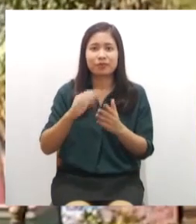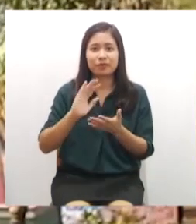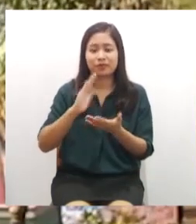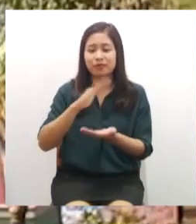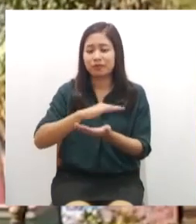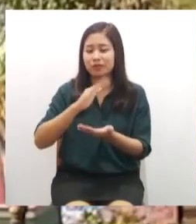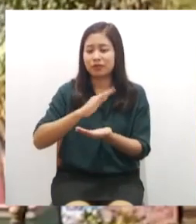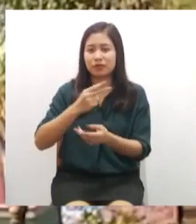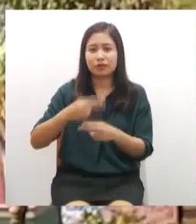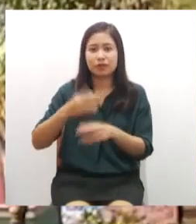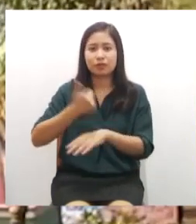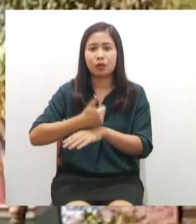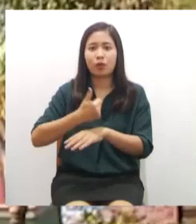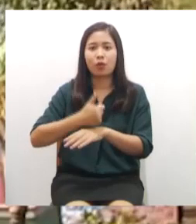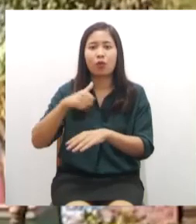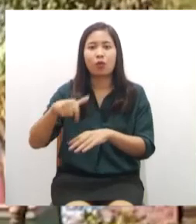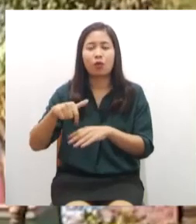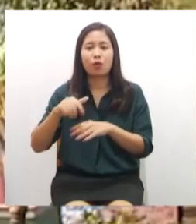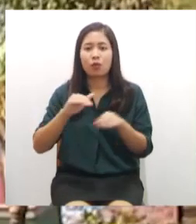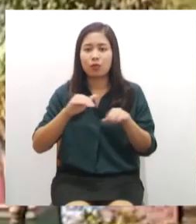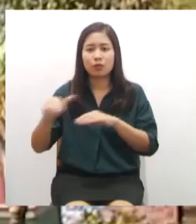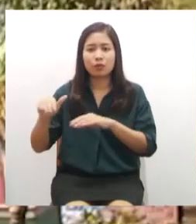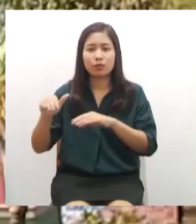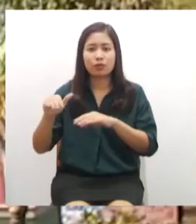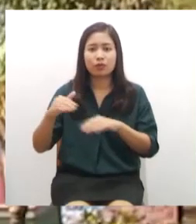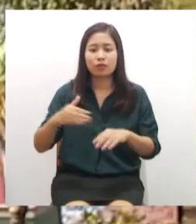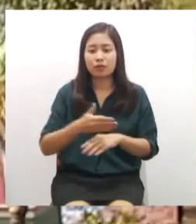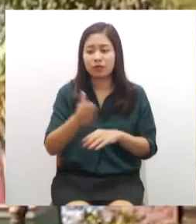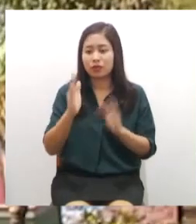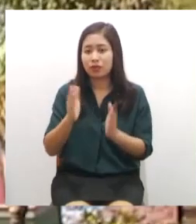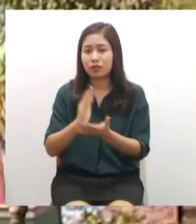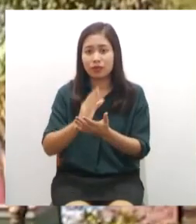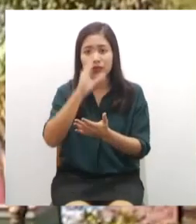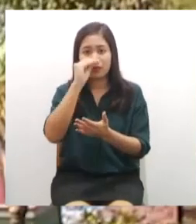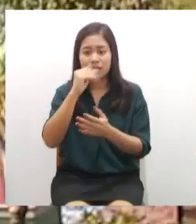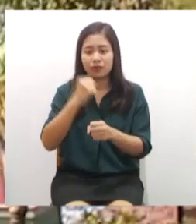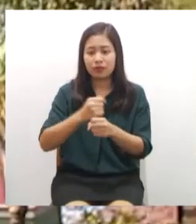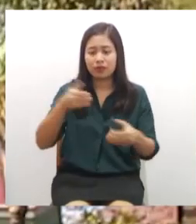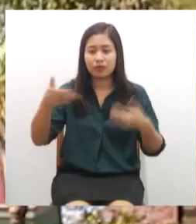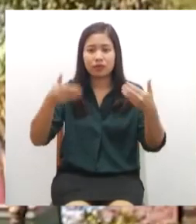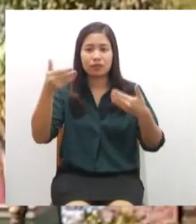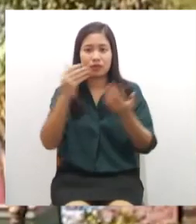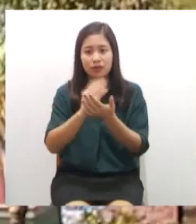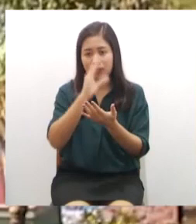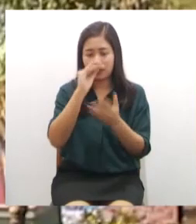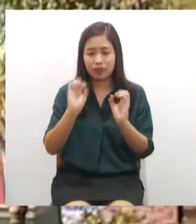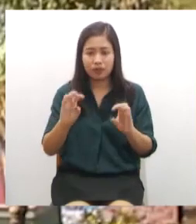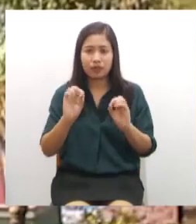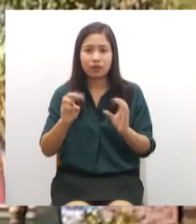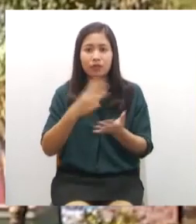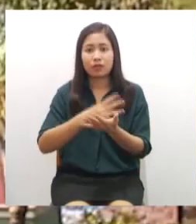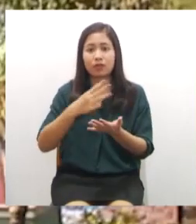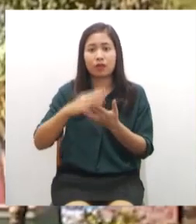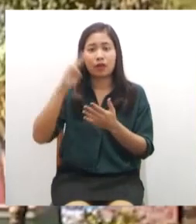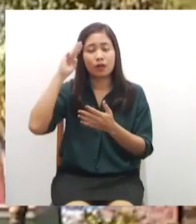ทัยบุญประดับพร้อมด้วยคณะครูนักเรียนจัดกิจกรรมการเรียนการสอนวิชาลูกเสือยุวก